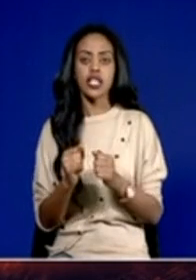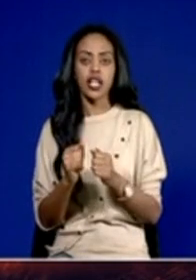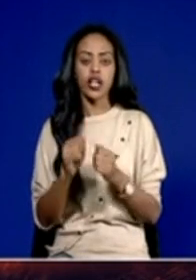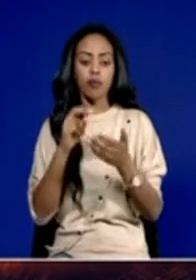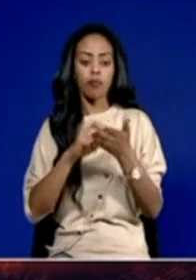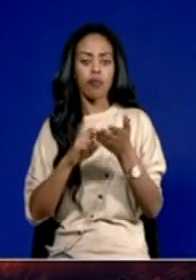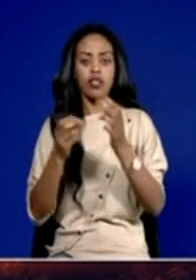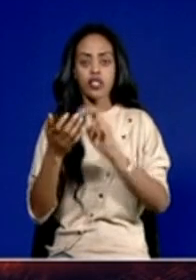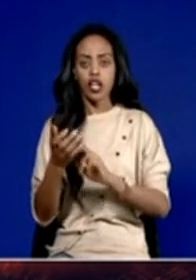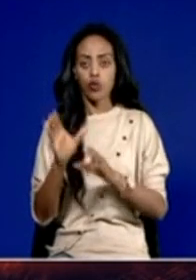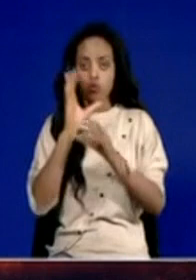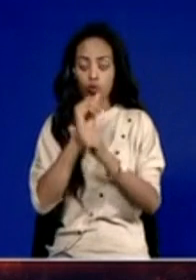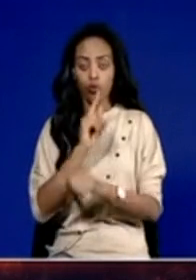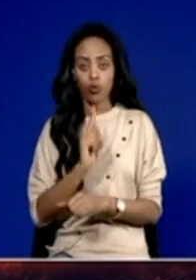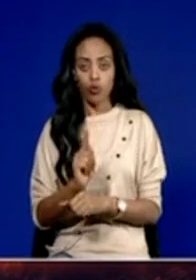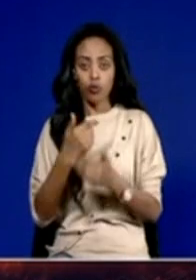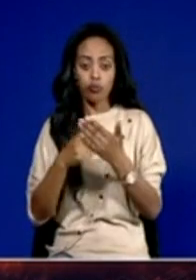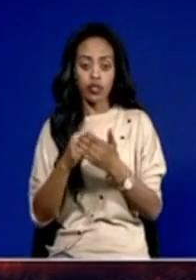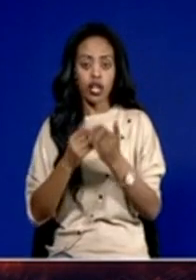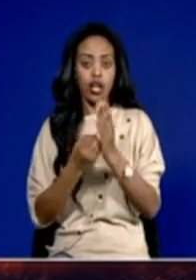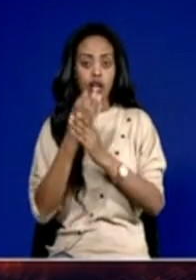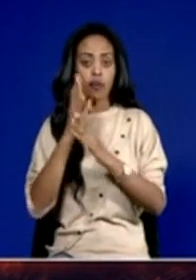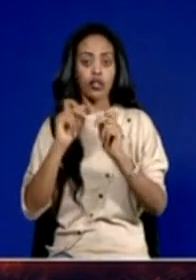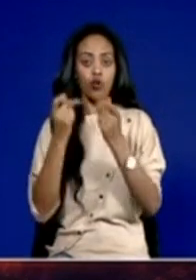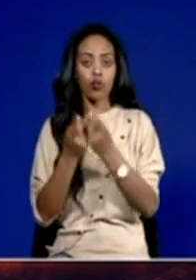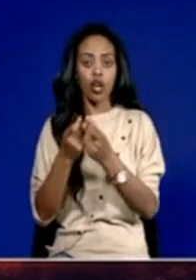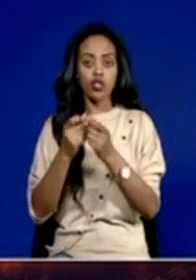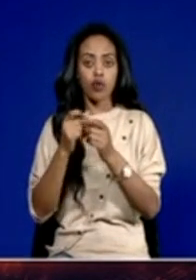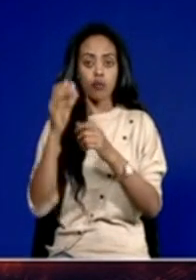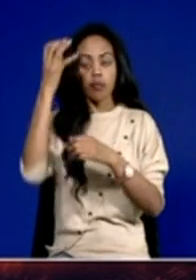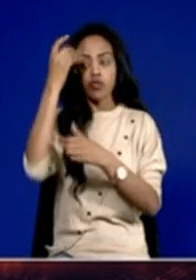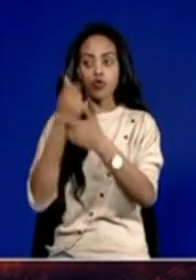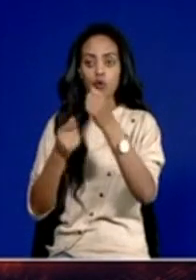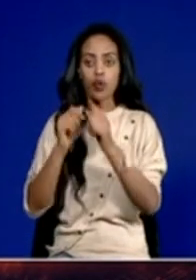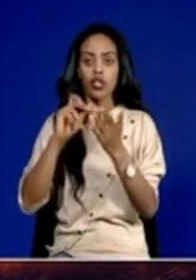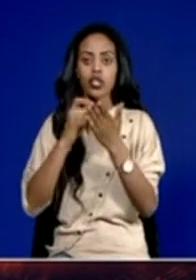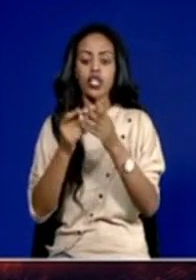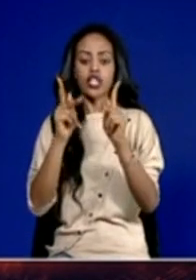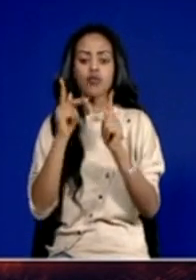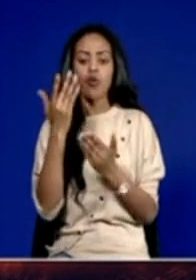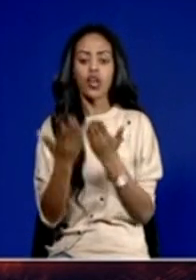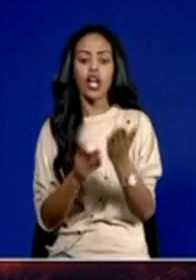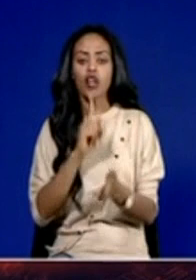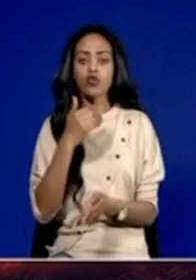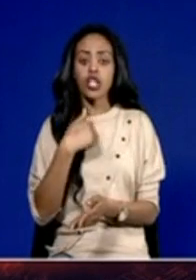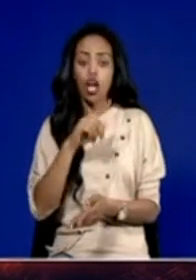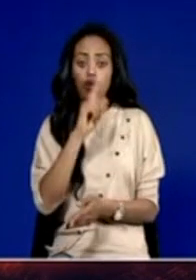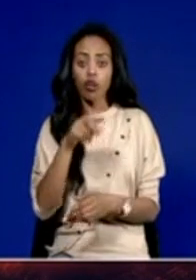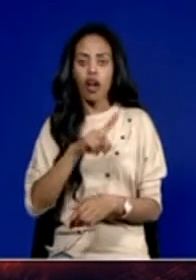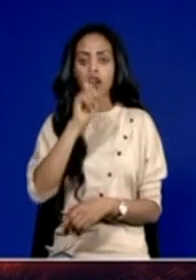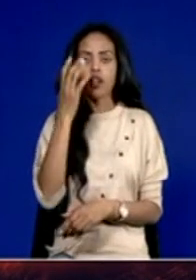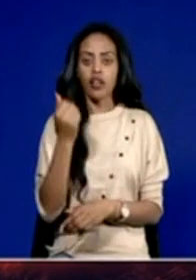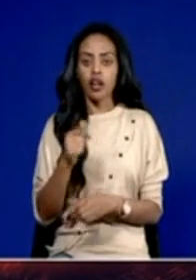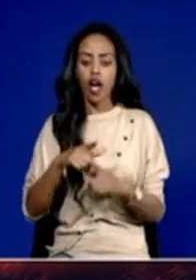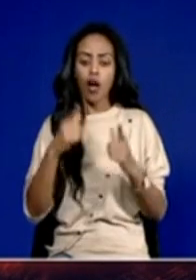መፅናዕቲ እውን ተወዲኡ እዩ ማለት እዩ እቲ ልማዓታዊ ዲሞክራሲያዊ መንግስቲ ዝጠልዎ ዓይነት ቢሮክራሲ ዓይነት ህዝባዊ ግልጋሎት ድዩ ዘለና ዝብል ሕቶ ልዒልና